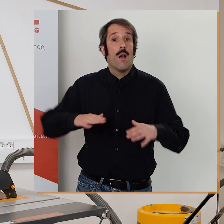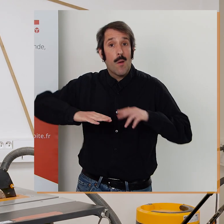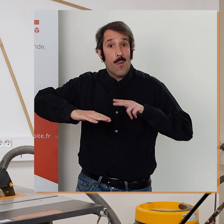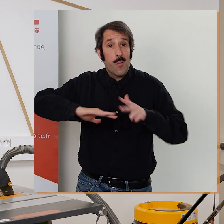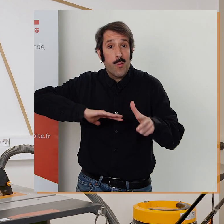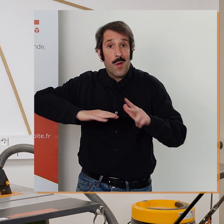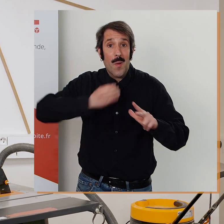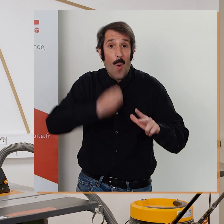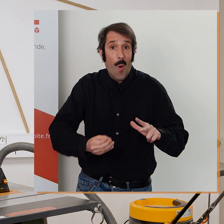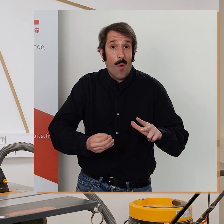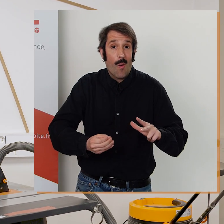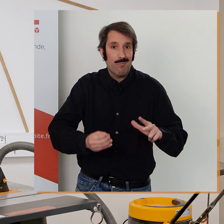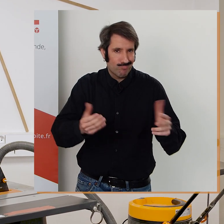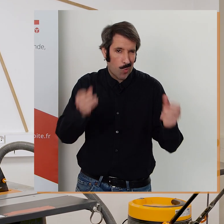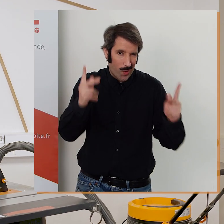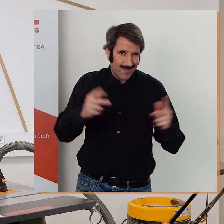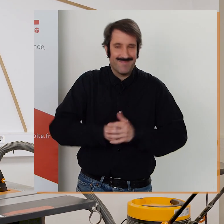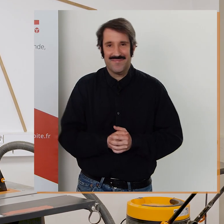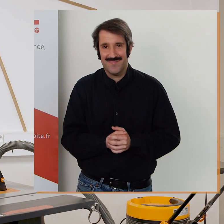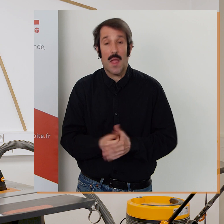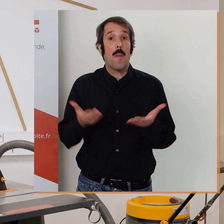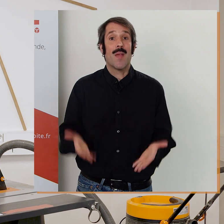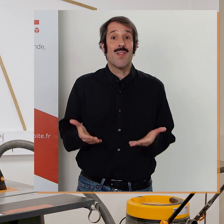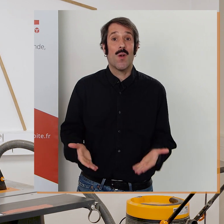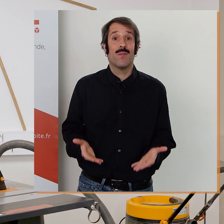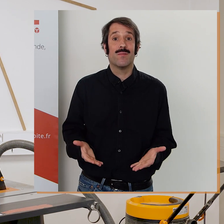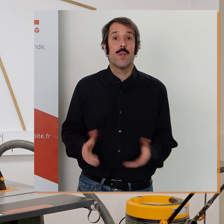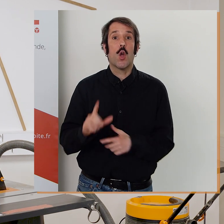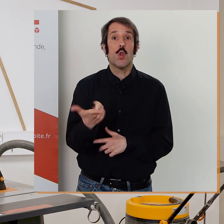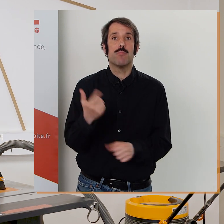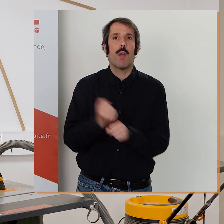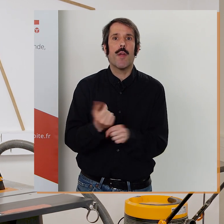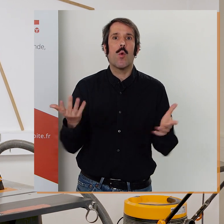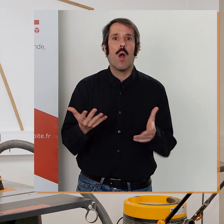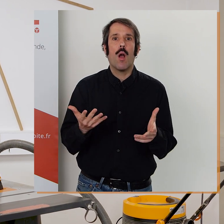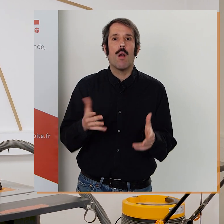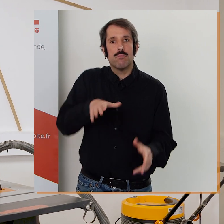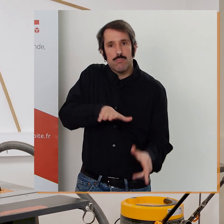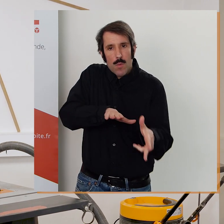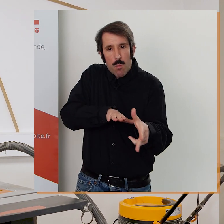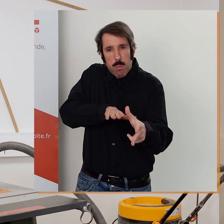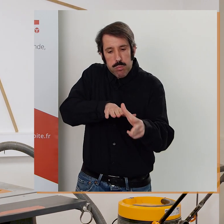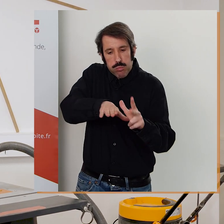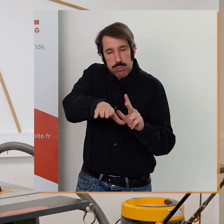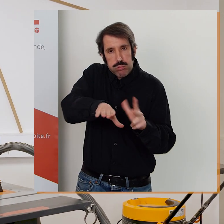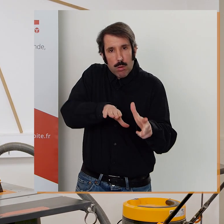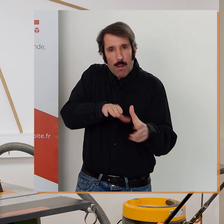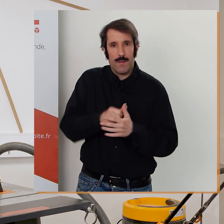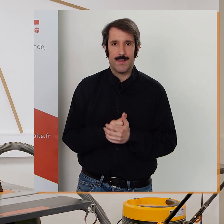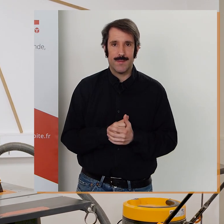Voilà pour le tronçonnage. C'est bon pour vous? Si c'est bon pour vous, c'est bon pour moi. On va passer à la deuxième opération qui consiste à déligner.